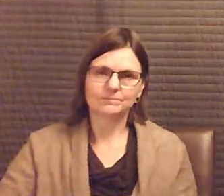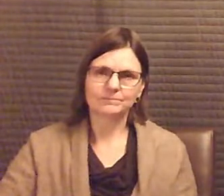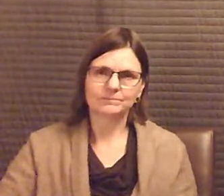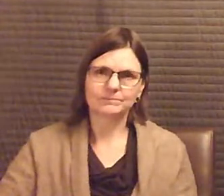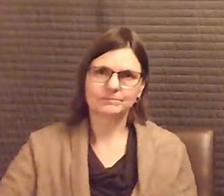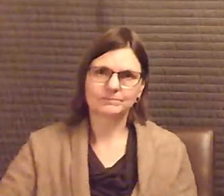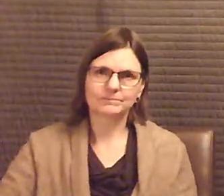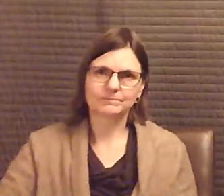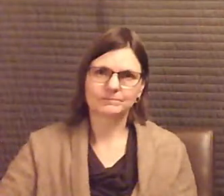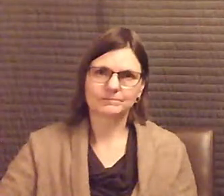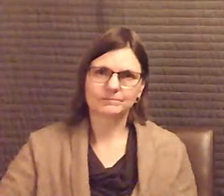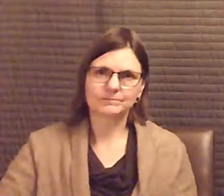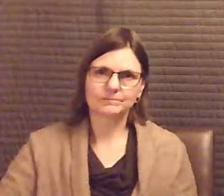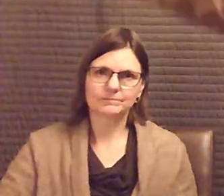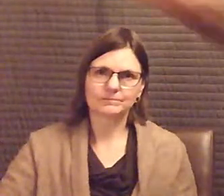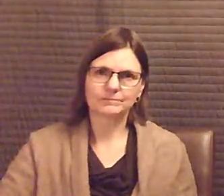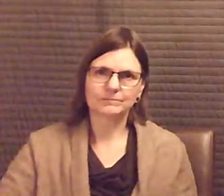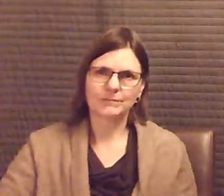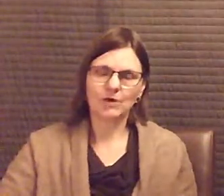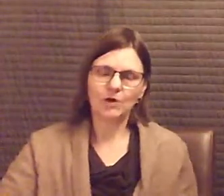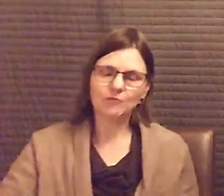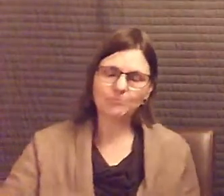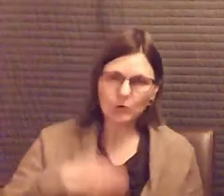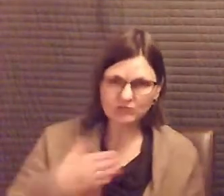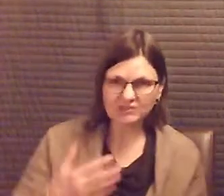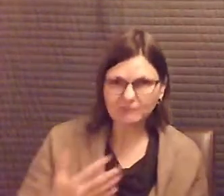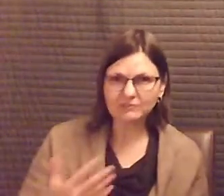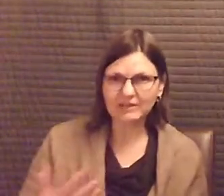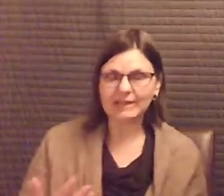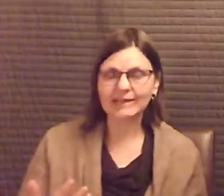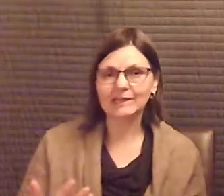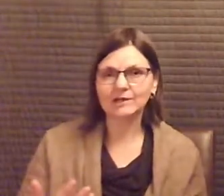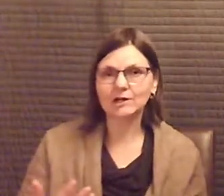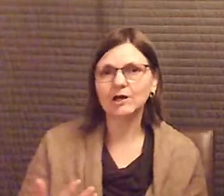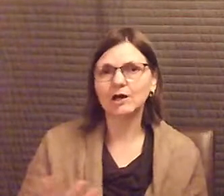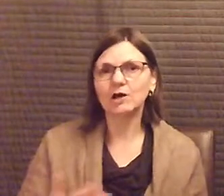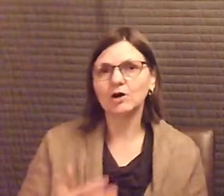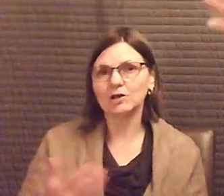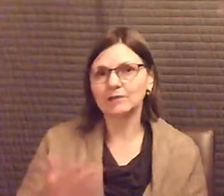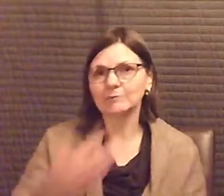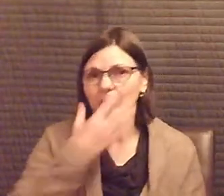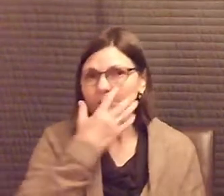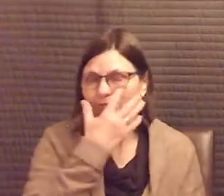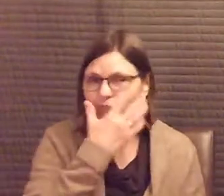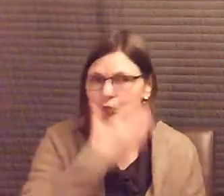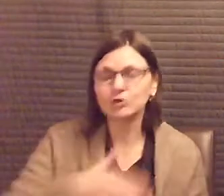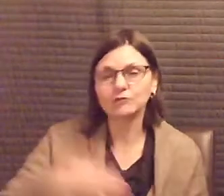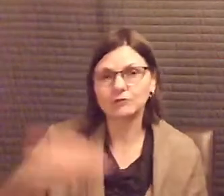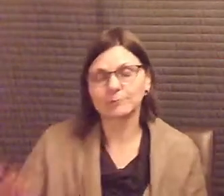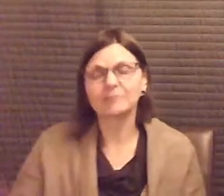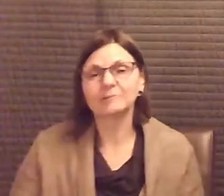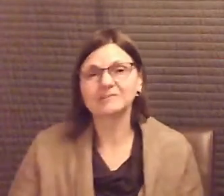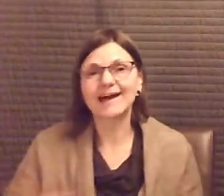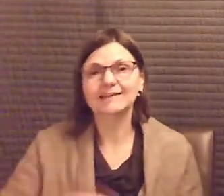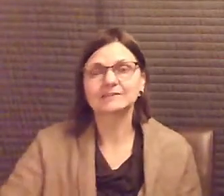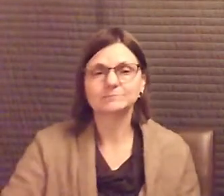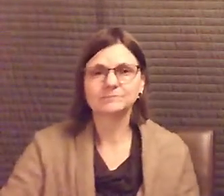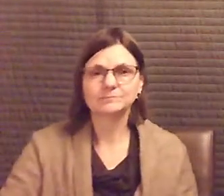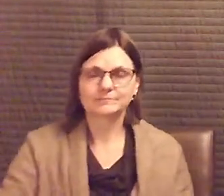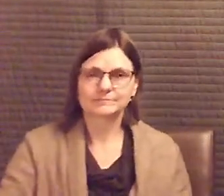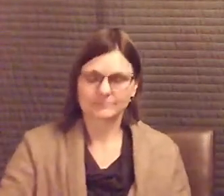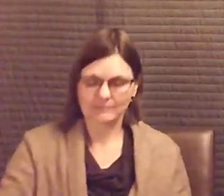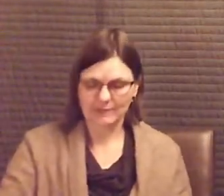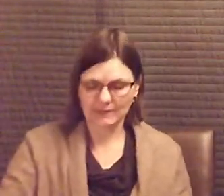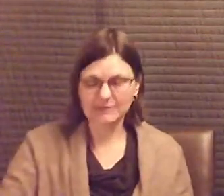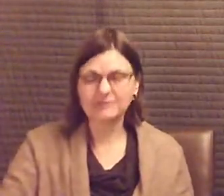whiles woorden of actions of positief te reageren e-mail op in ons woorden of iemands daden en